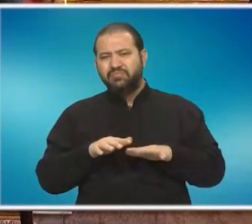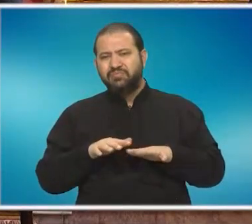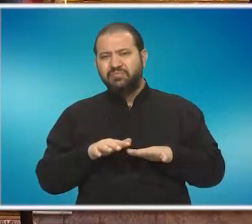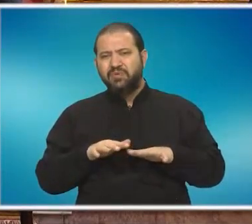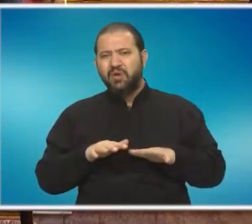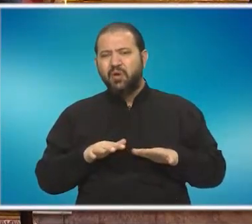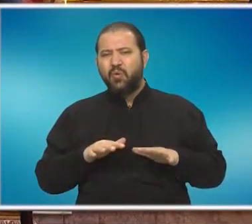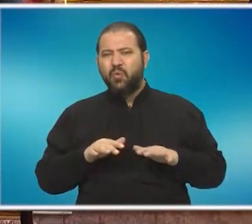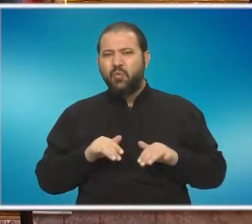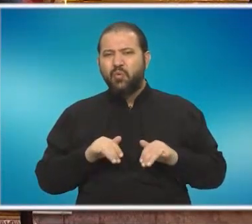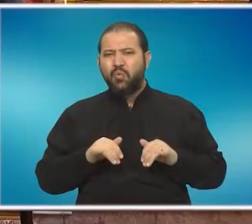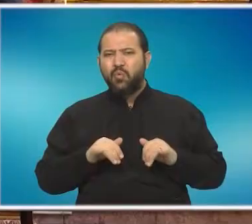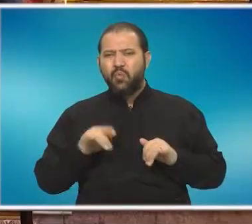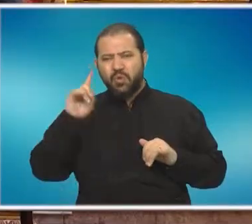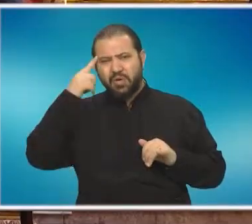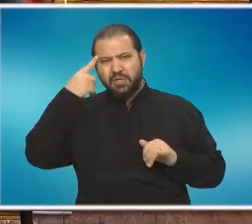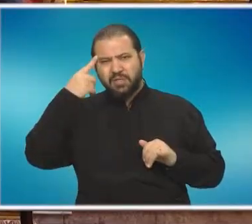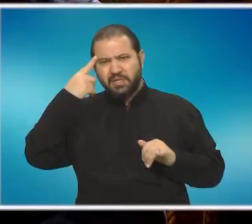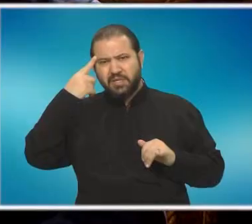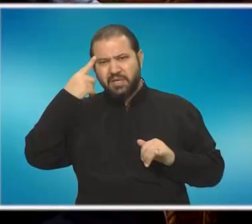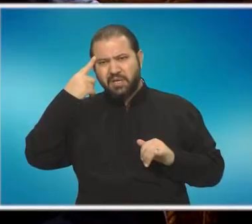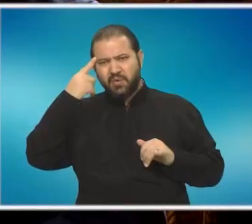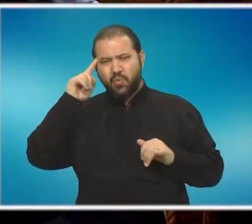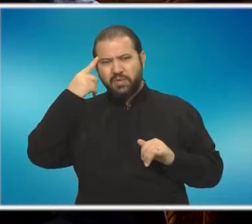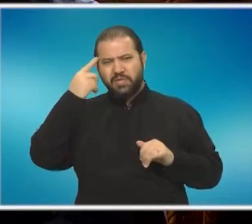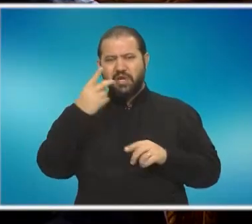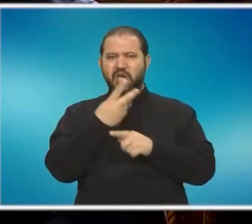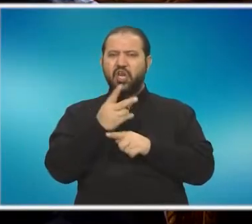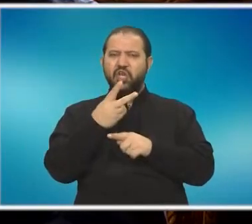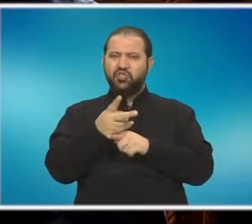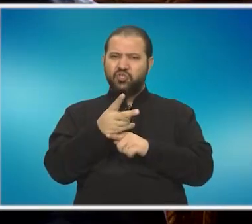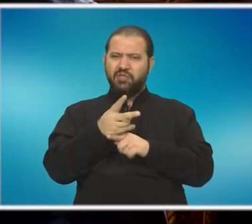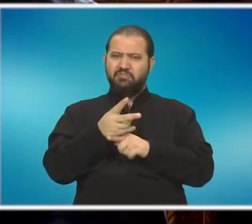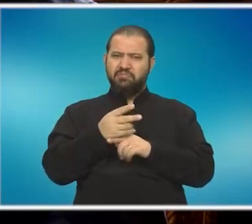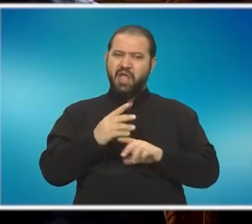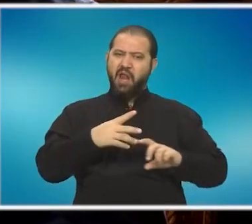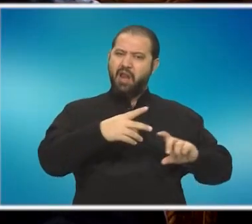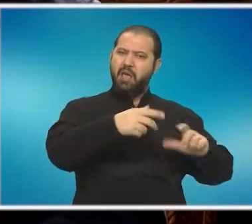crescute de secularizare, de autonomizare în relația cu Dumnezeu,